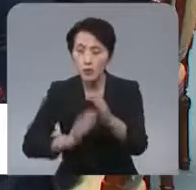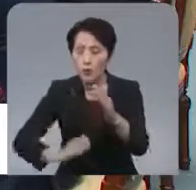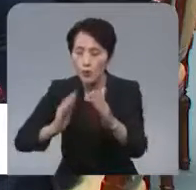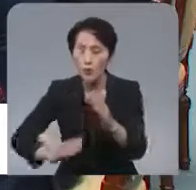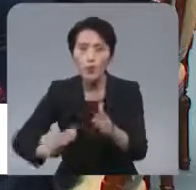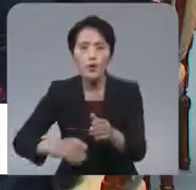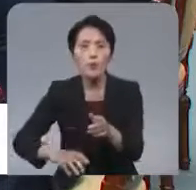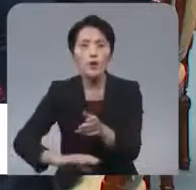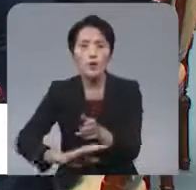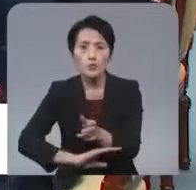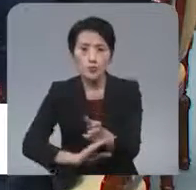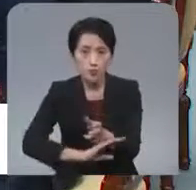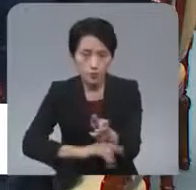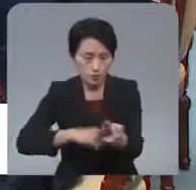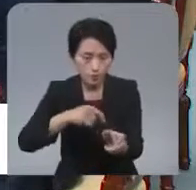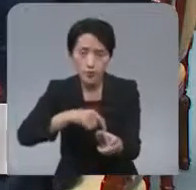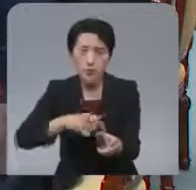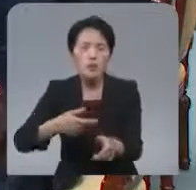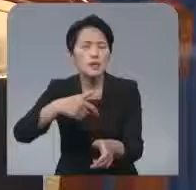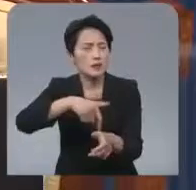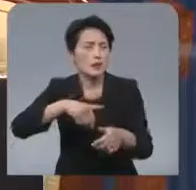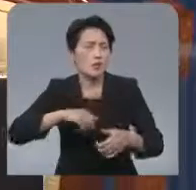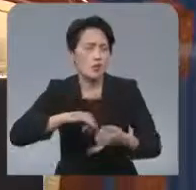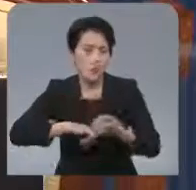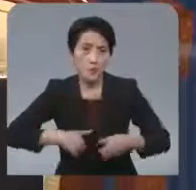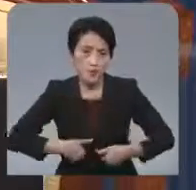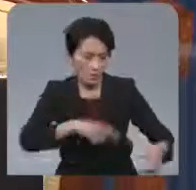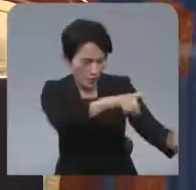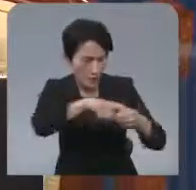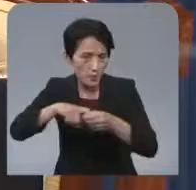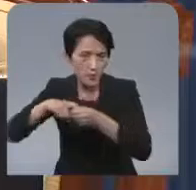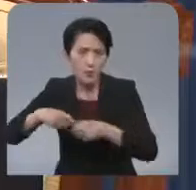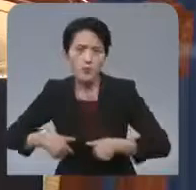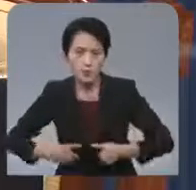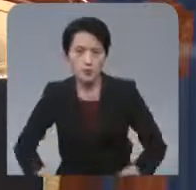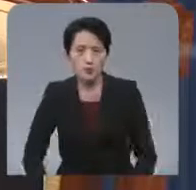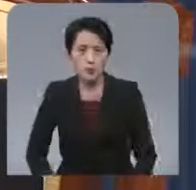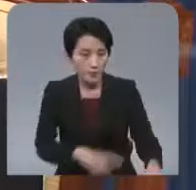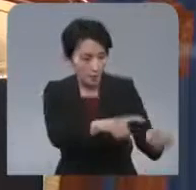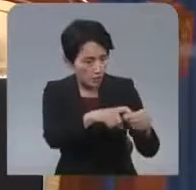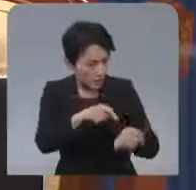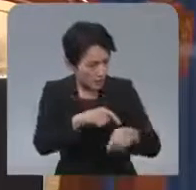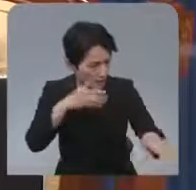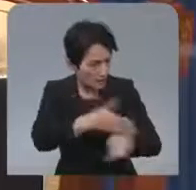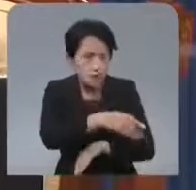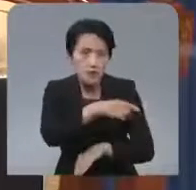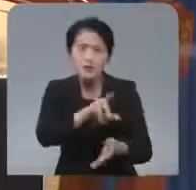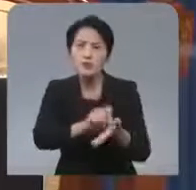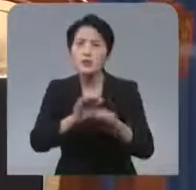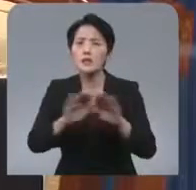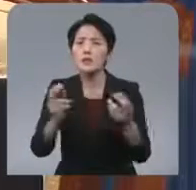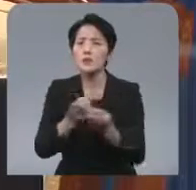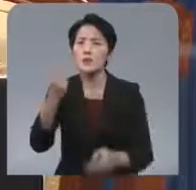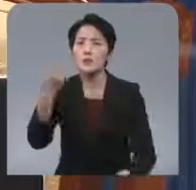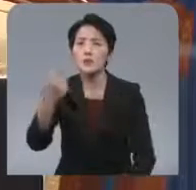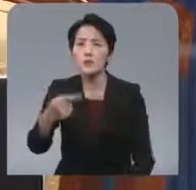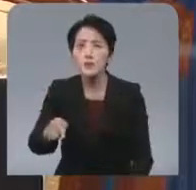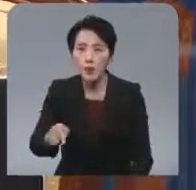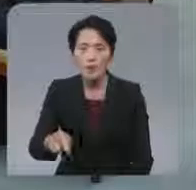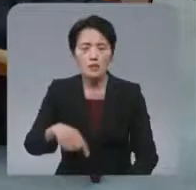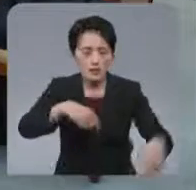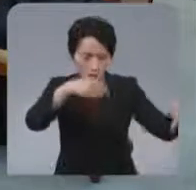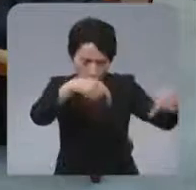sichern sagte munn zum auftakt der kabinettssitzung für den dringlichen bedarf wolle man zuerst den überschuss im